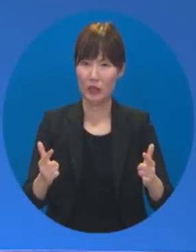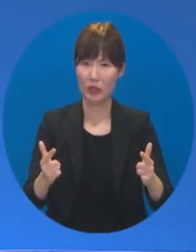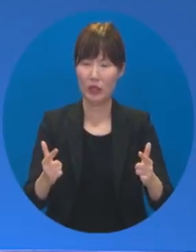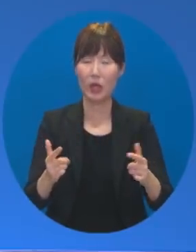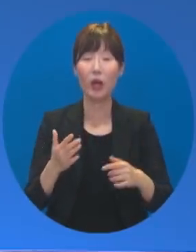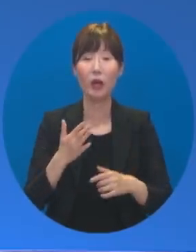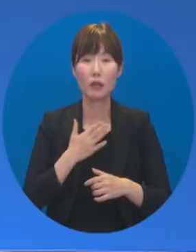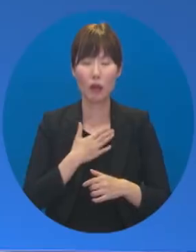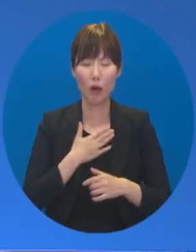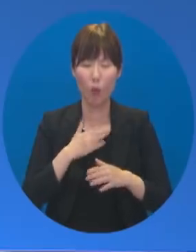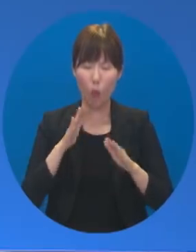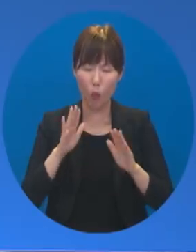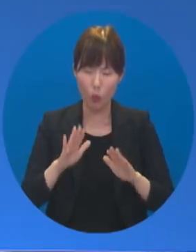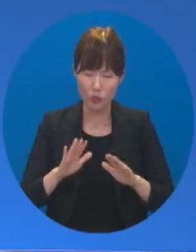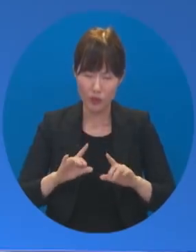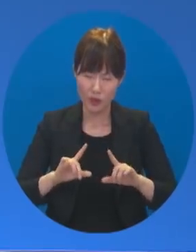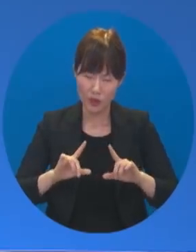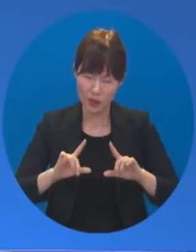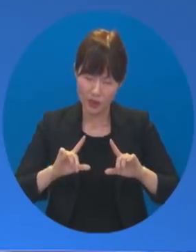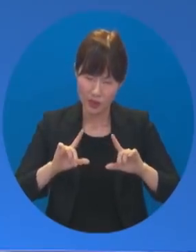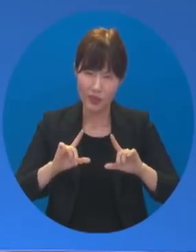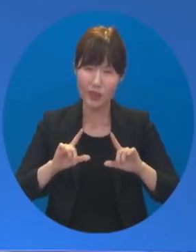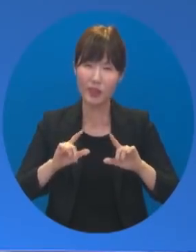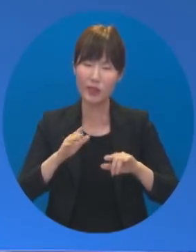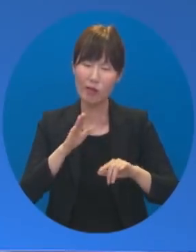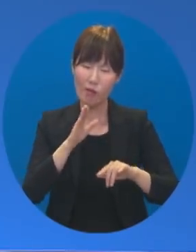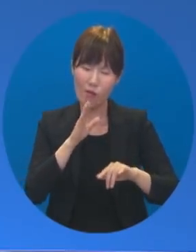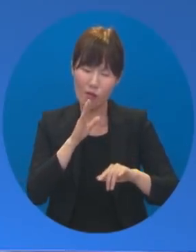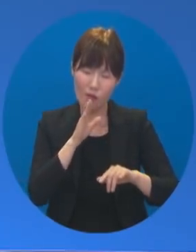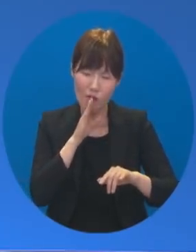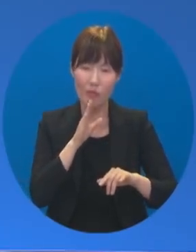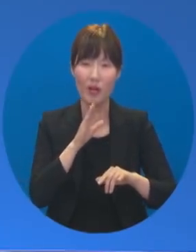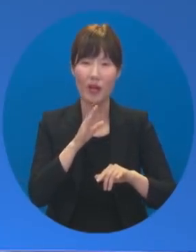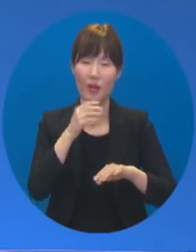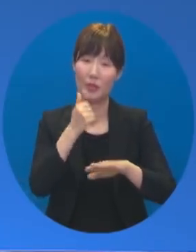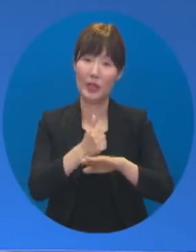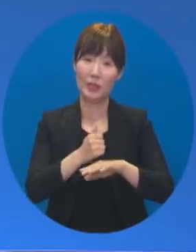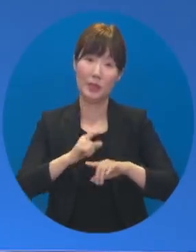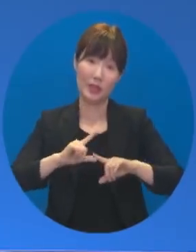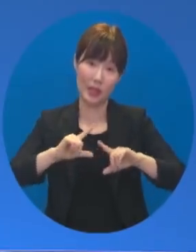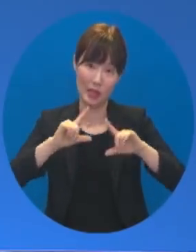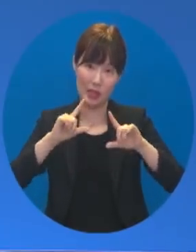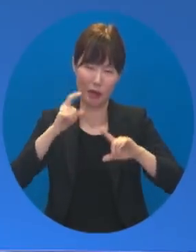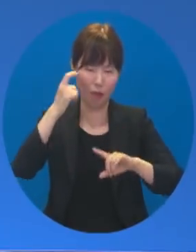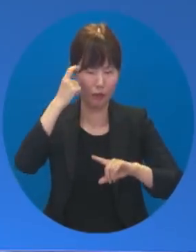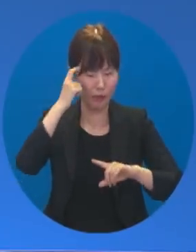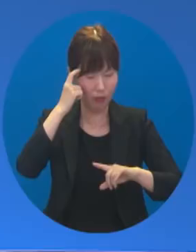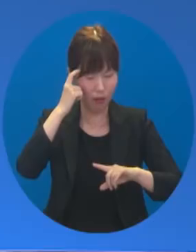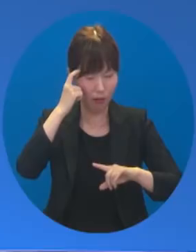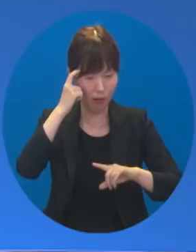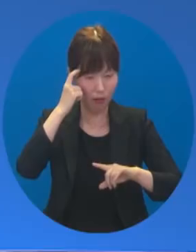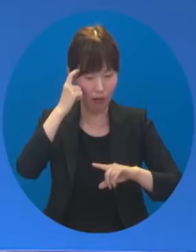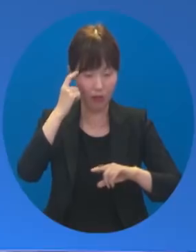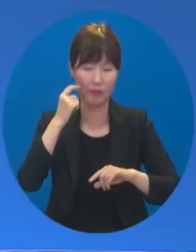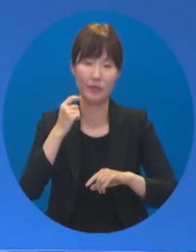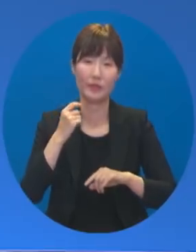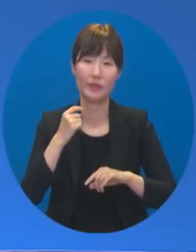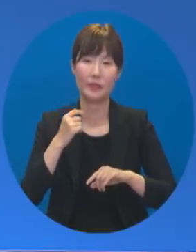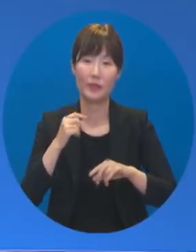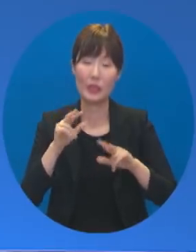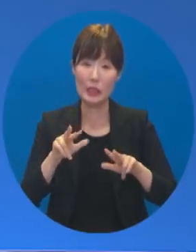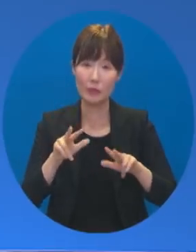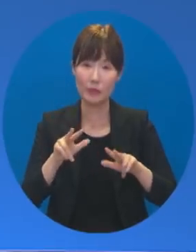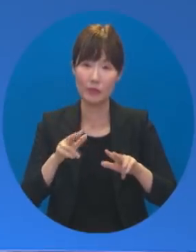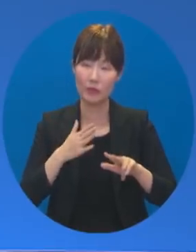정말 원기의 마지막 날이구나. 마지막 날일 수도 있겠구나. 그러면 제가 했던